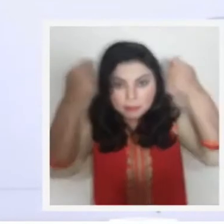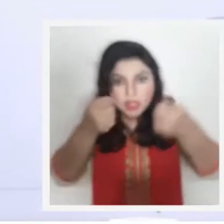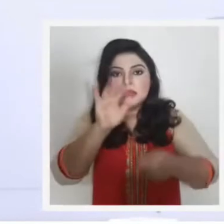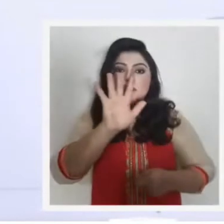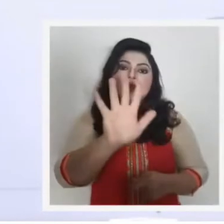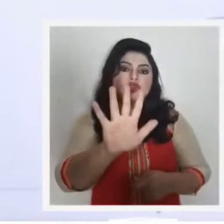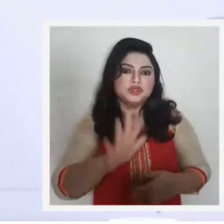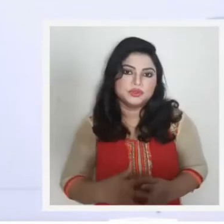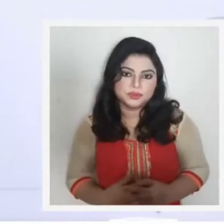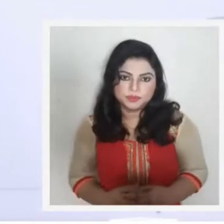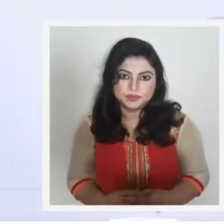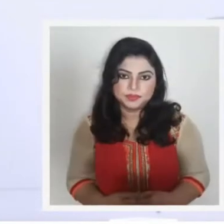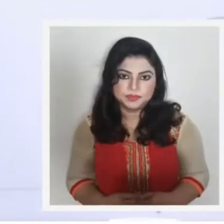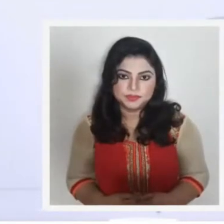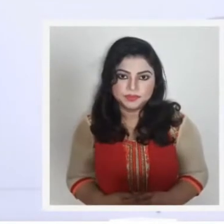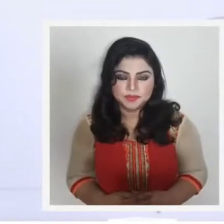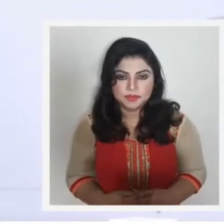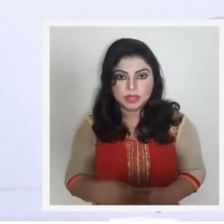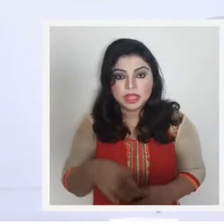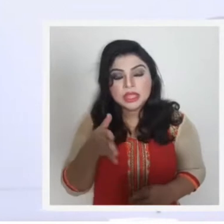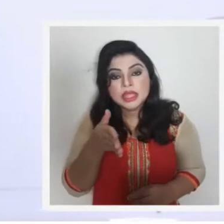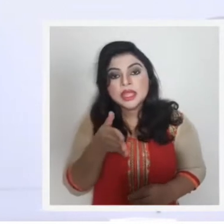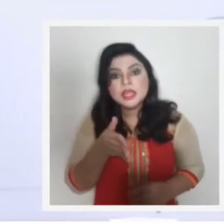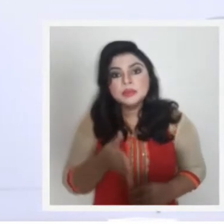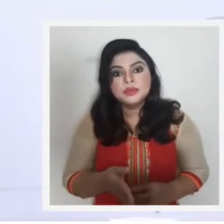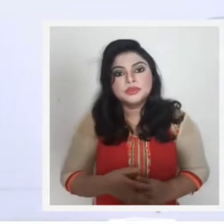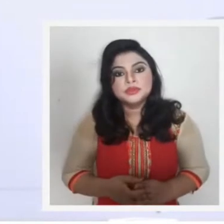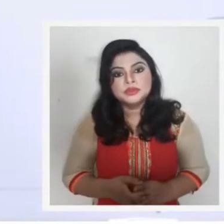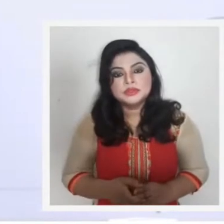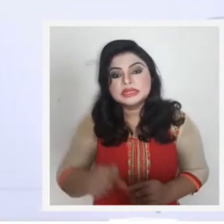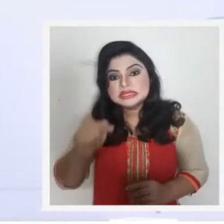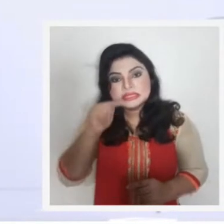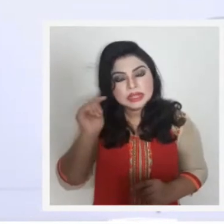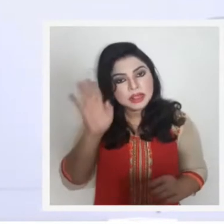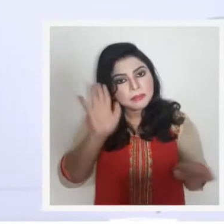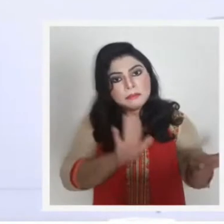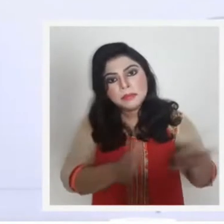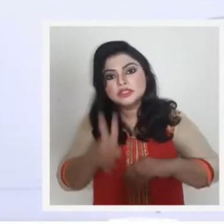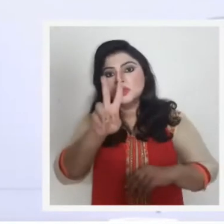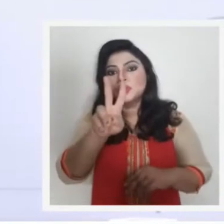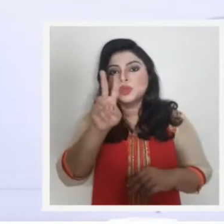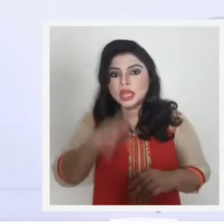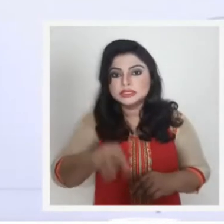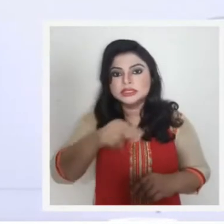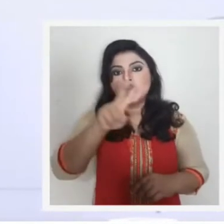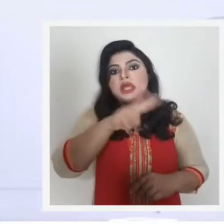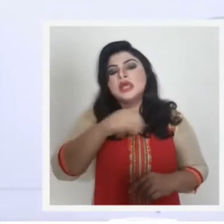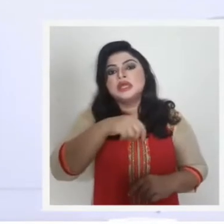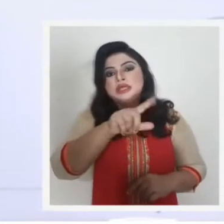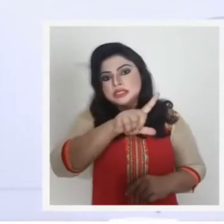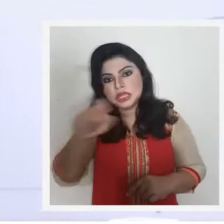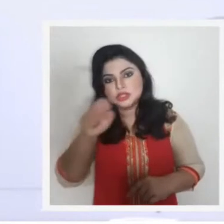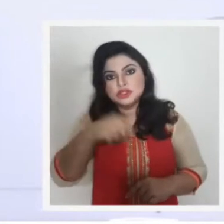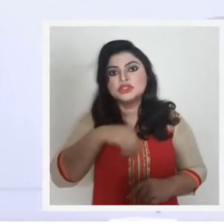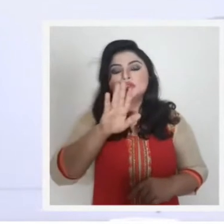ভাইরাসের সংক্রমণ পরিস্থিতি নিয়ে স্বাস্থ্য অধিদপ্তরের নিয়মিত অনলাইন ব্রিফিংয়ে এই তথ্য জানানো হয়। এখন পর্যন্ত